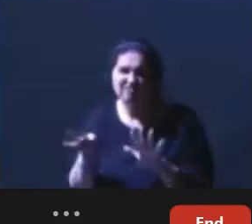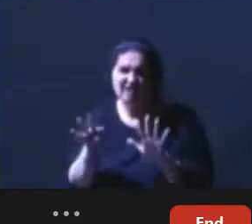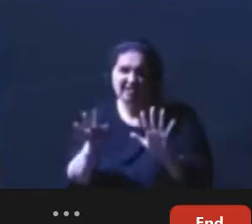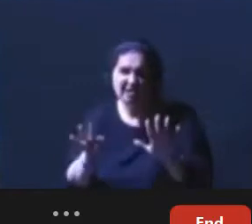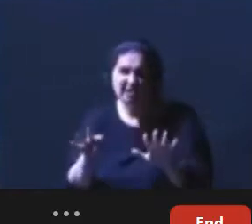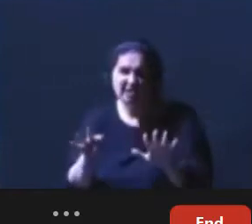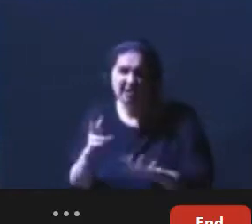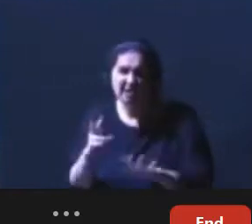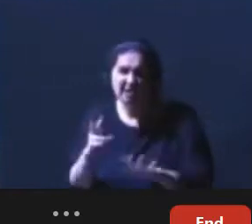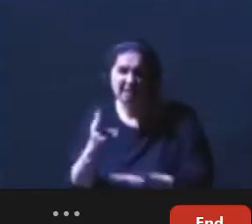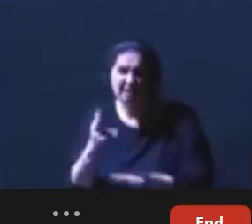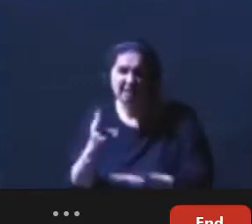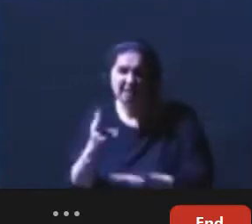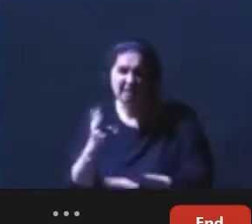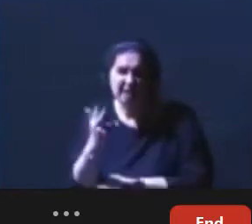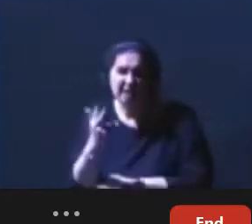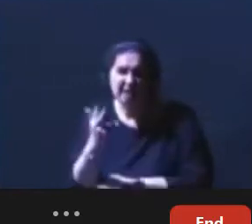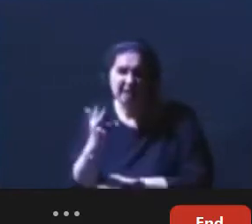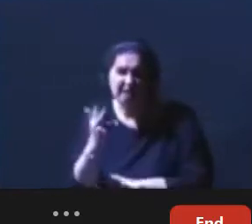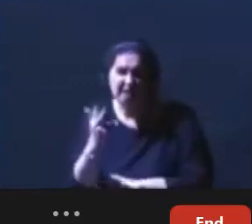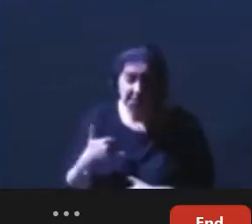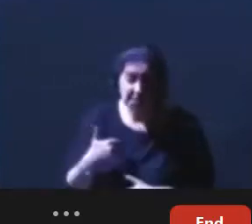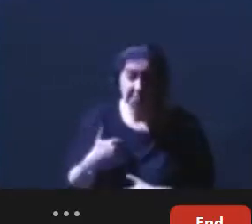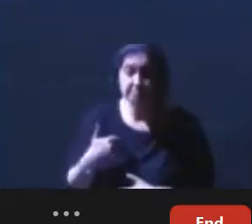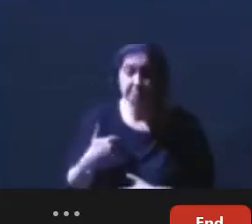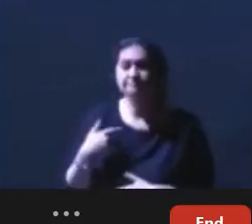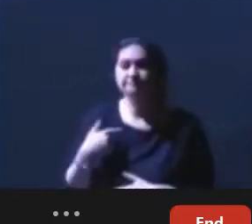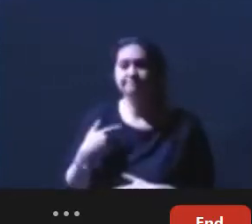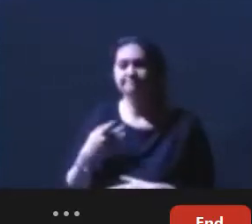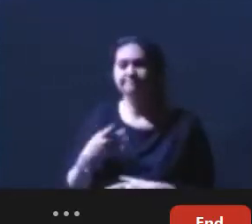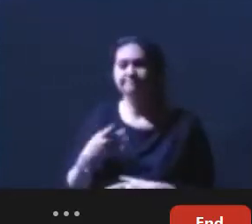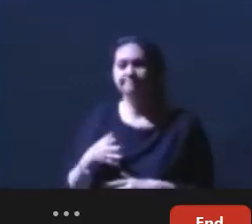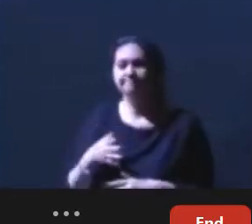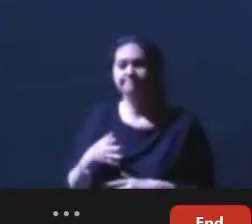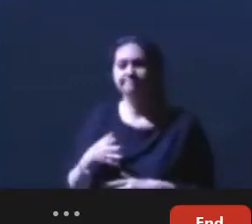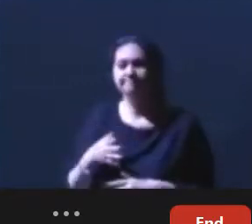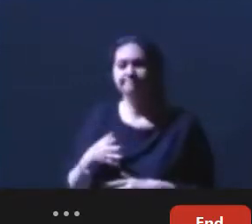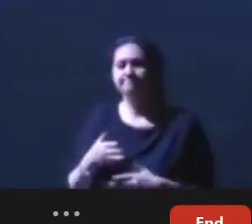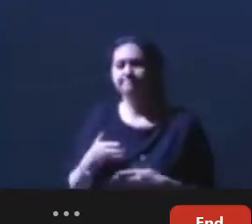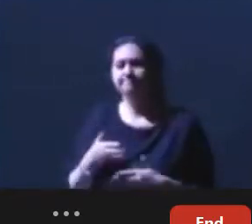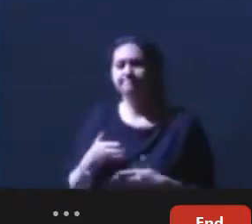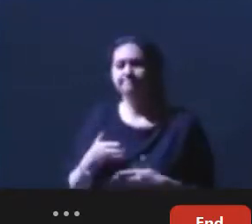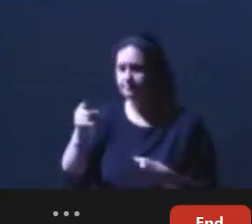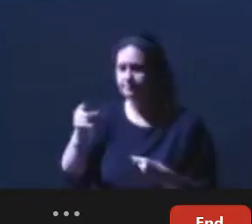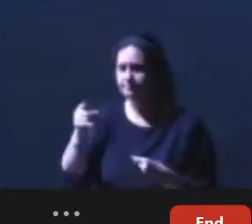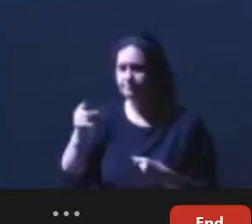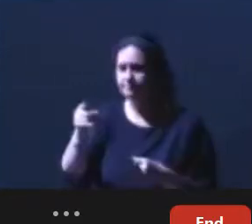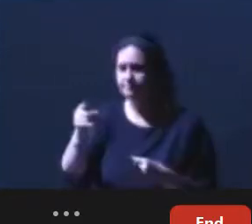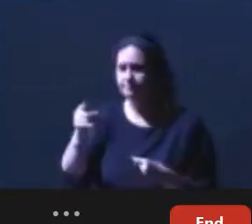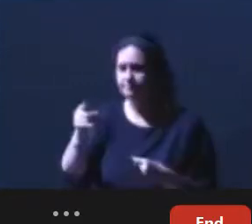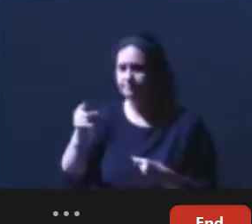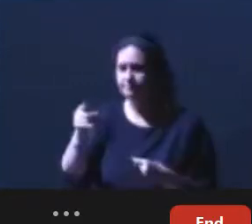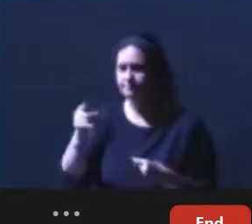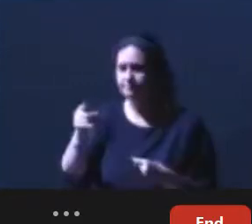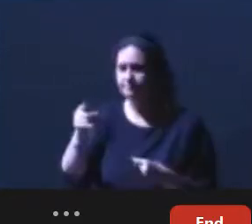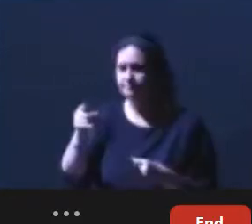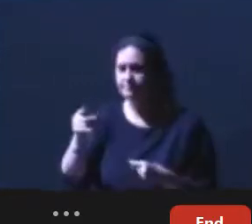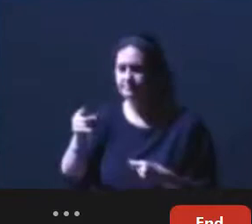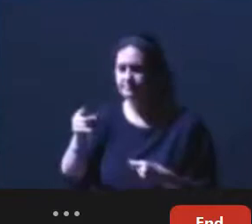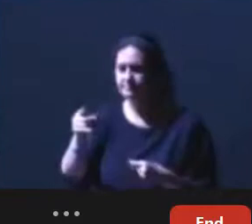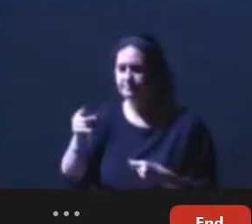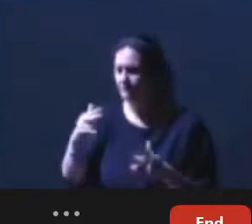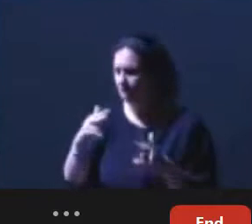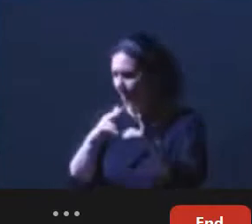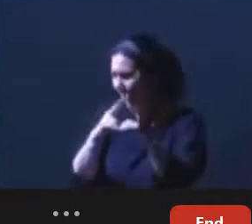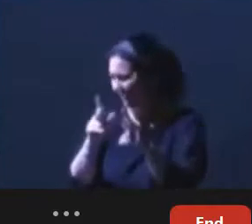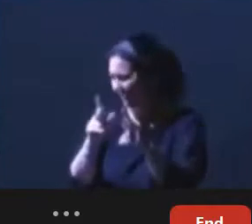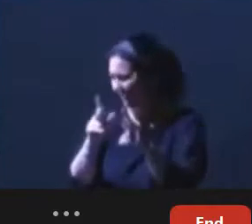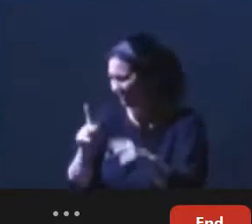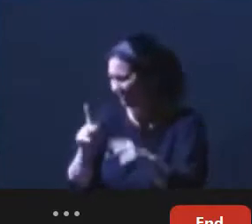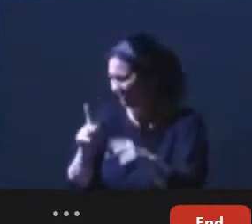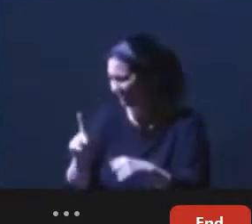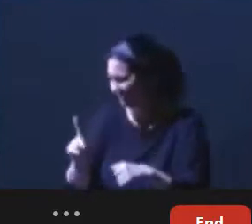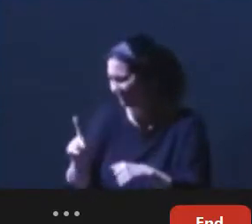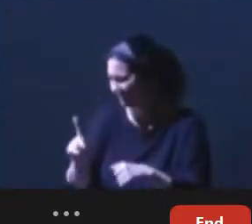Không phải hồi đấy tôi đi biển. Hồi đấy tôi là đi Toulouse rồi, Toulon hay cái gì đó, Marseille thì phải ở Pháp. Tóm lại thì tôi đã đến, tôi đi biển